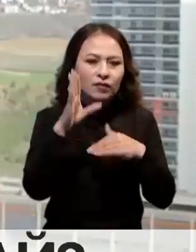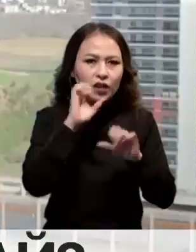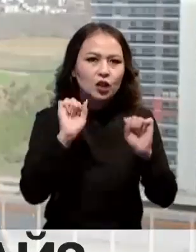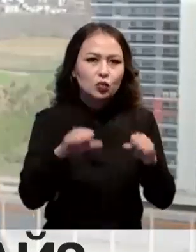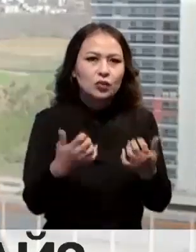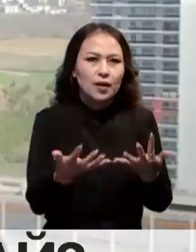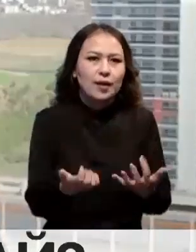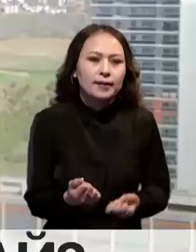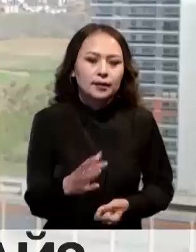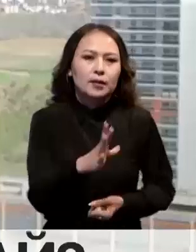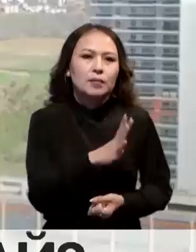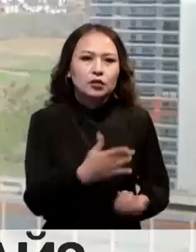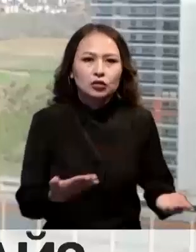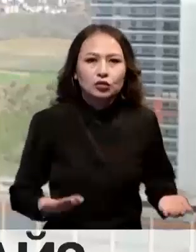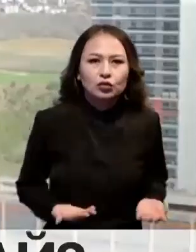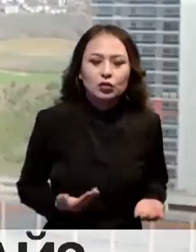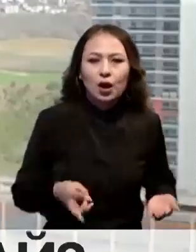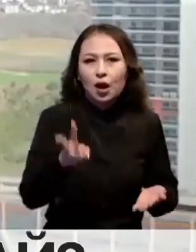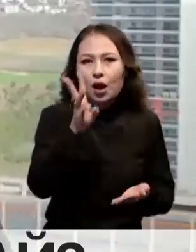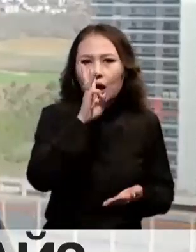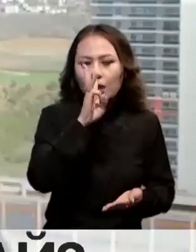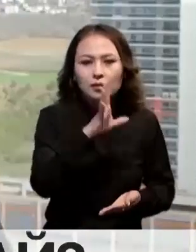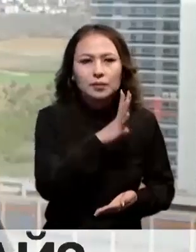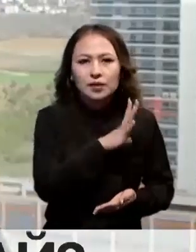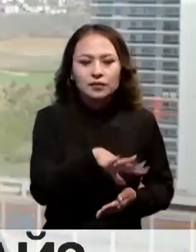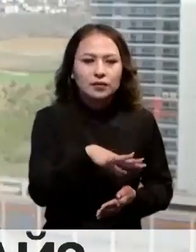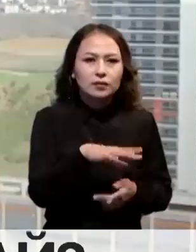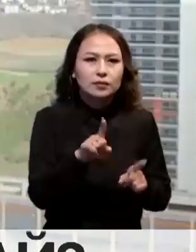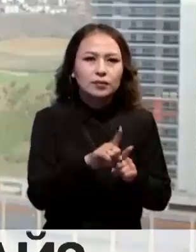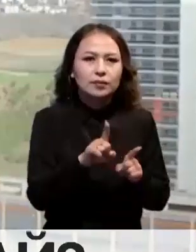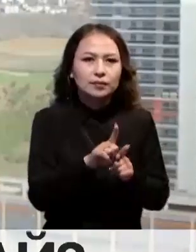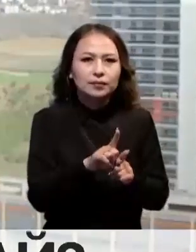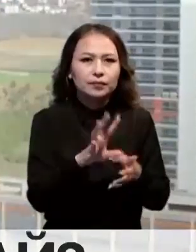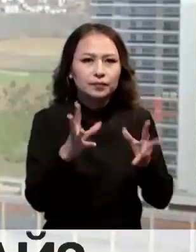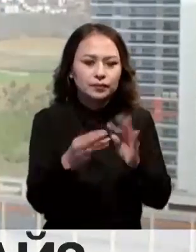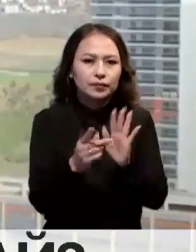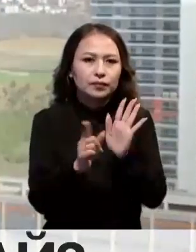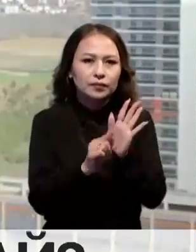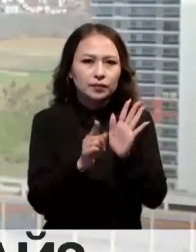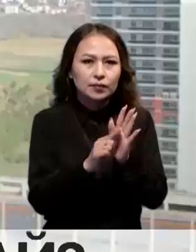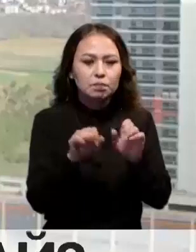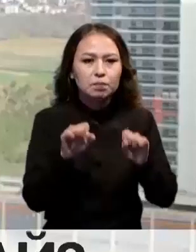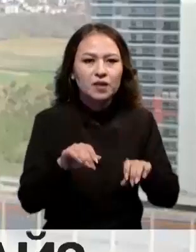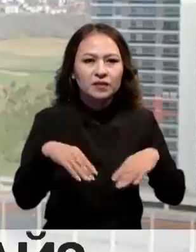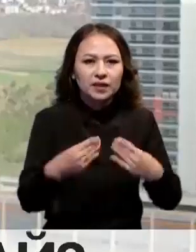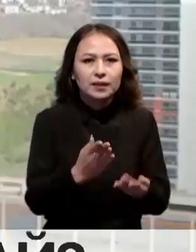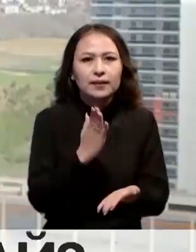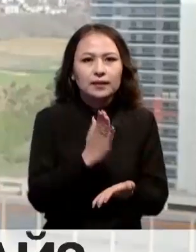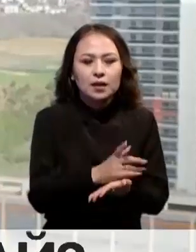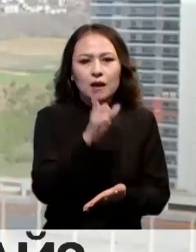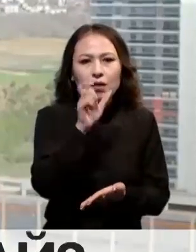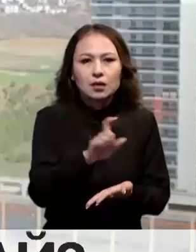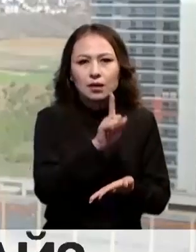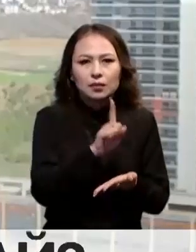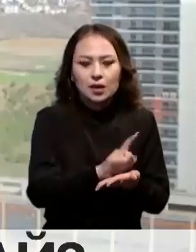алды. Тіпті өмірінің айлық алмағандар да, өмір бой айлық алмағандар да зейнетке шығу құқығына ие. Ол үшін азамат